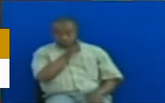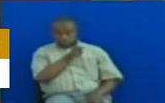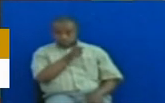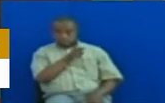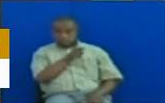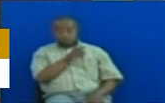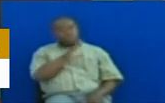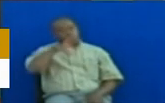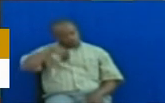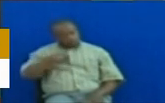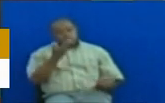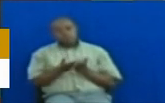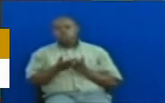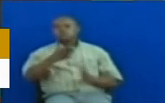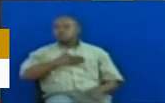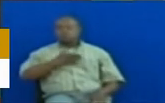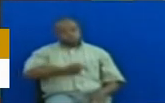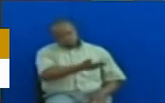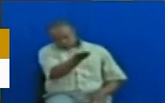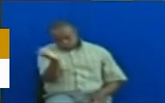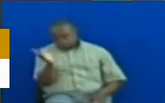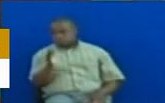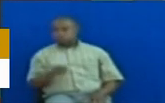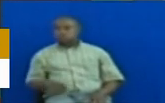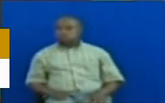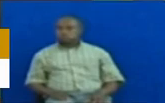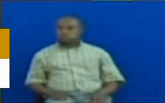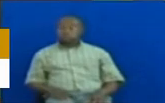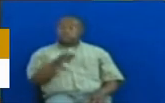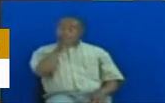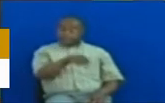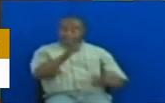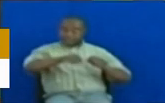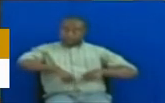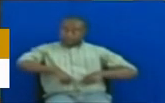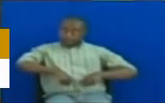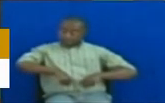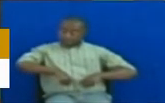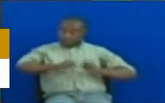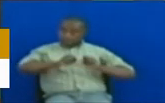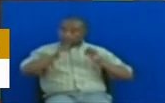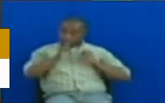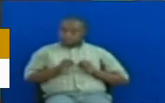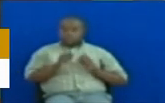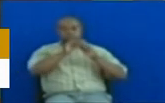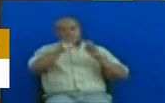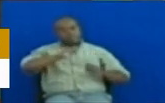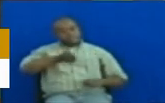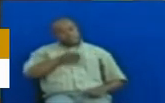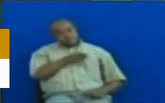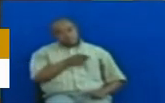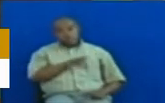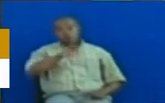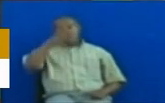akubali ya mapendekezo kwamba miongoni mwa mamlaka ya authority iwe ni hii swala la leseni hapa. Na hata